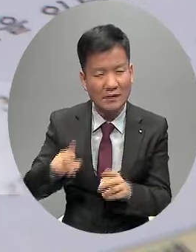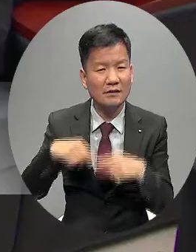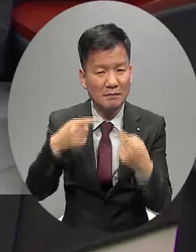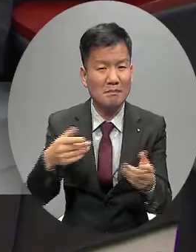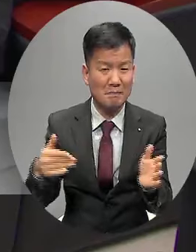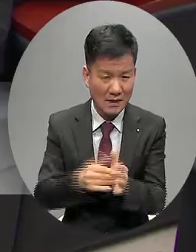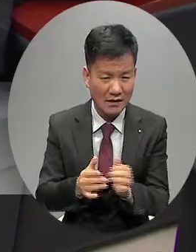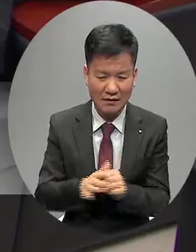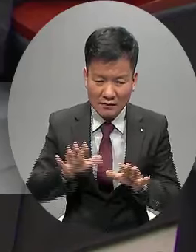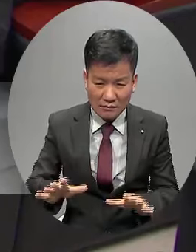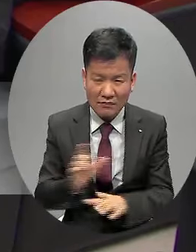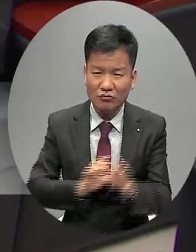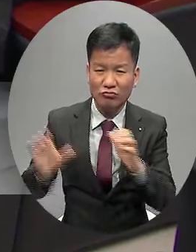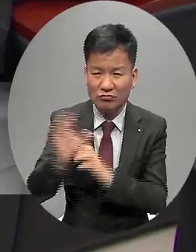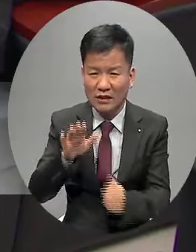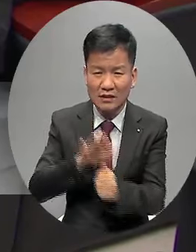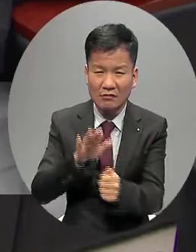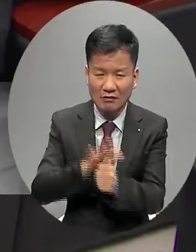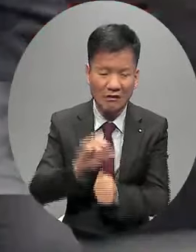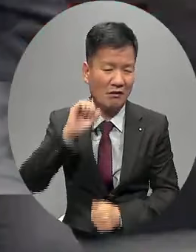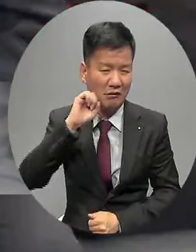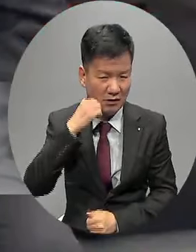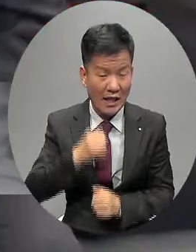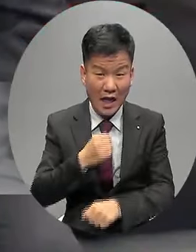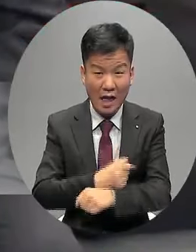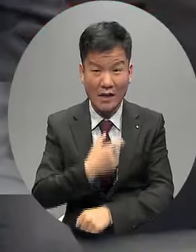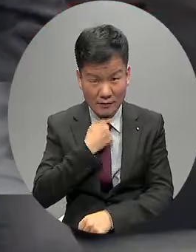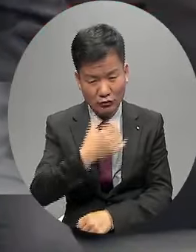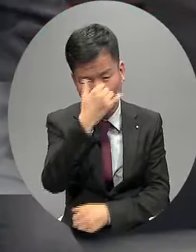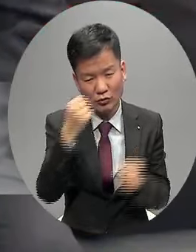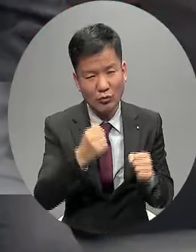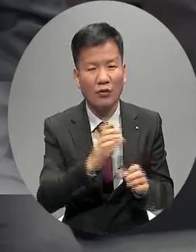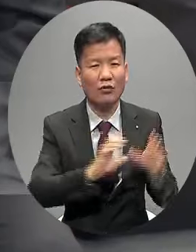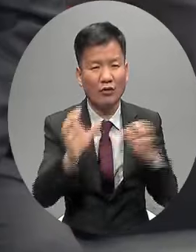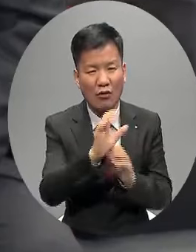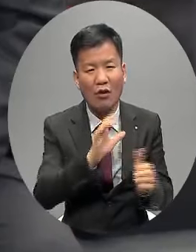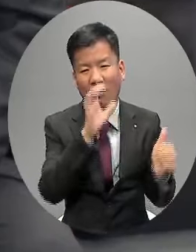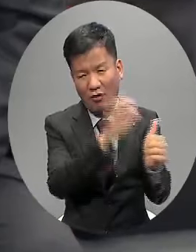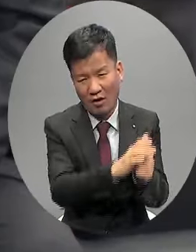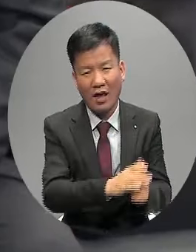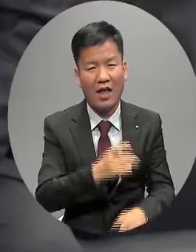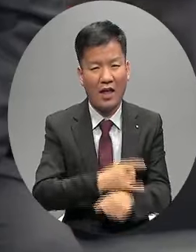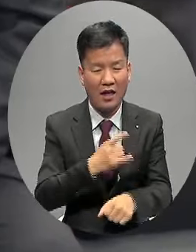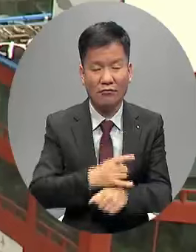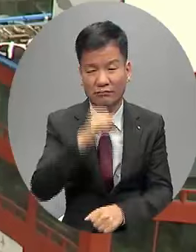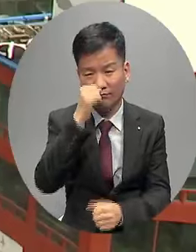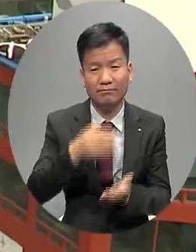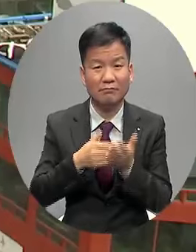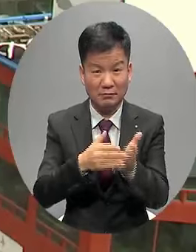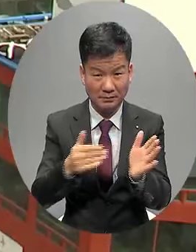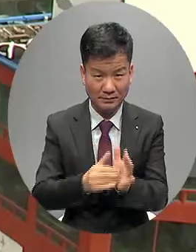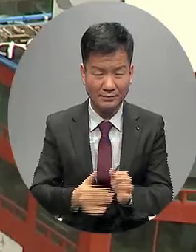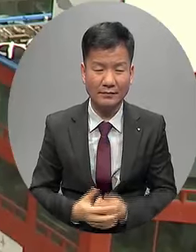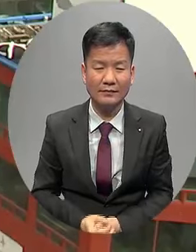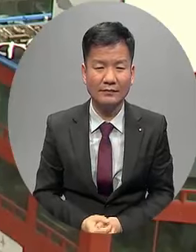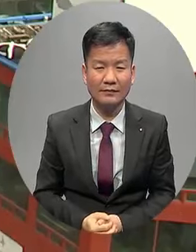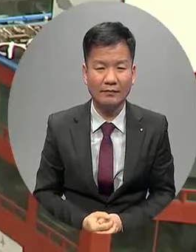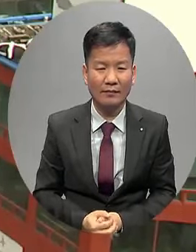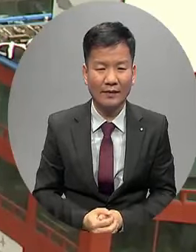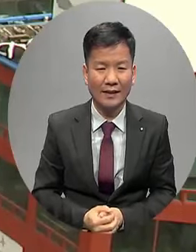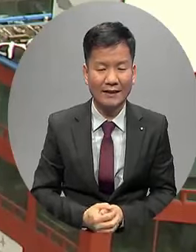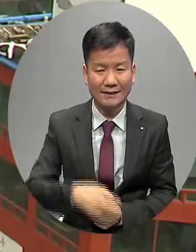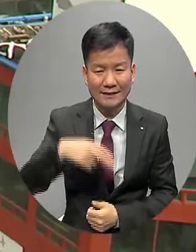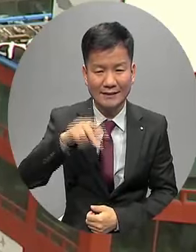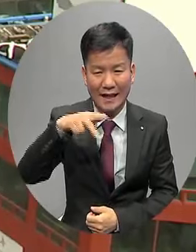동참했지만 더는 여력이 없다면서 하고 싶으면 충청북도가 더 많이 부담하라고 말했습니다. 사직대로